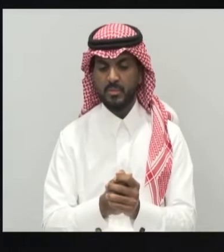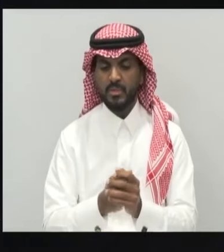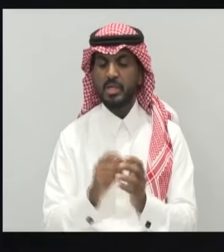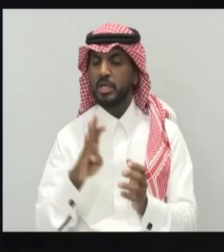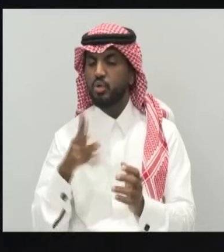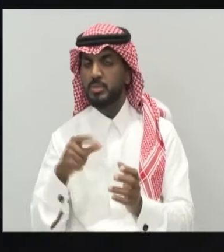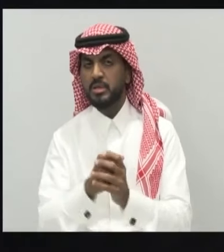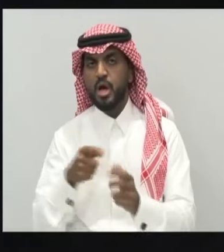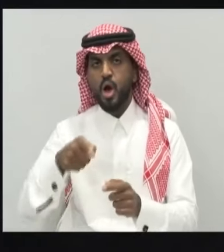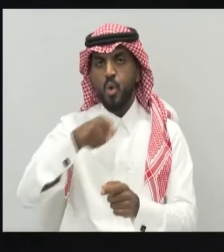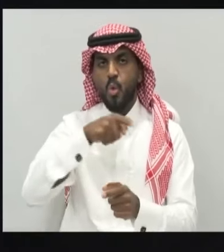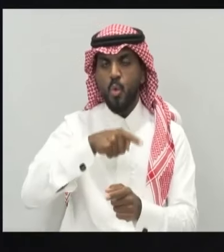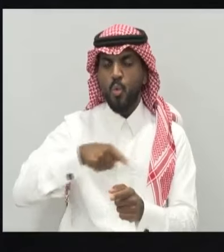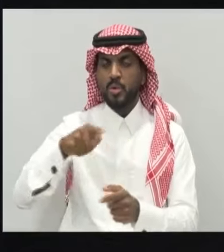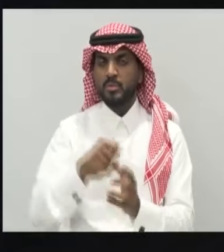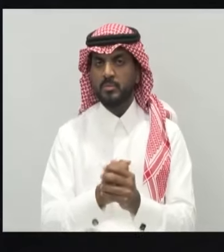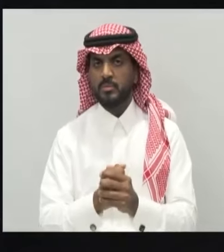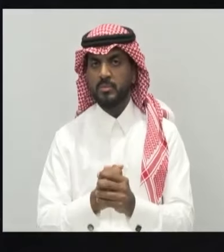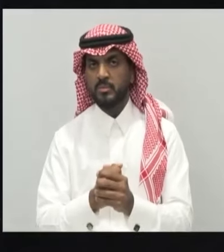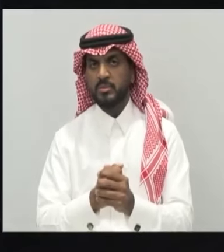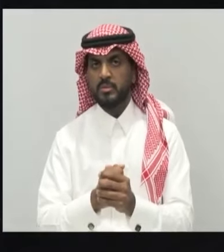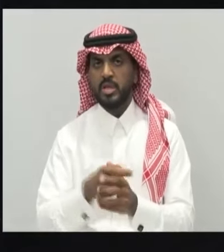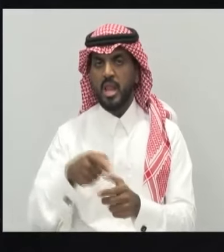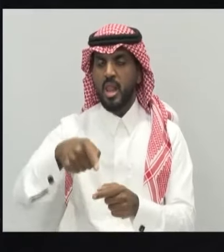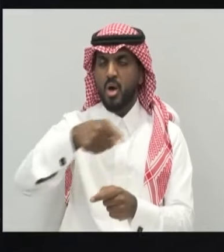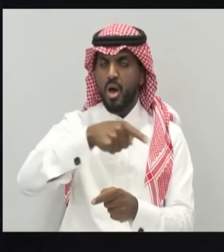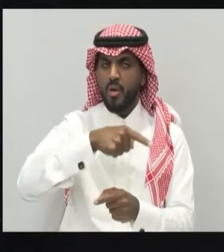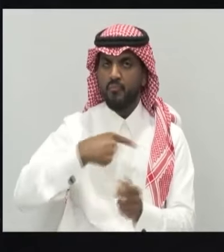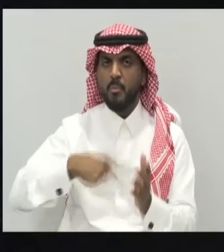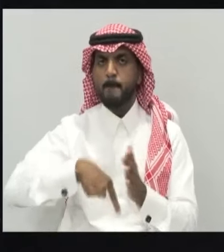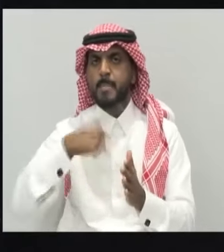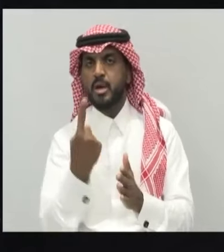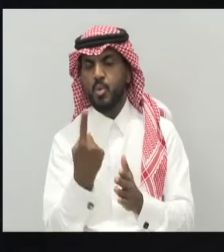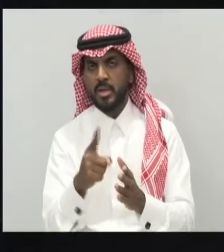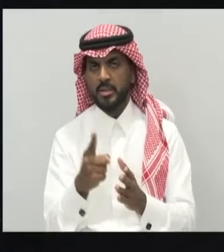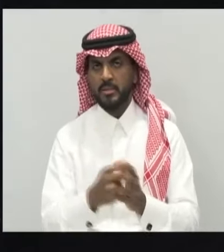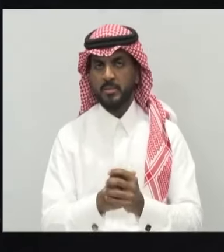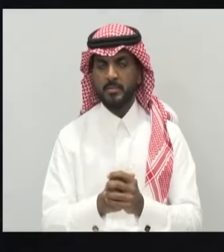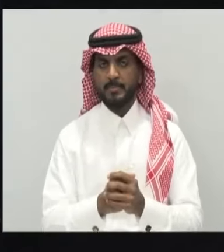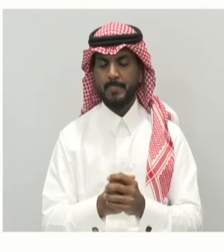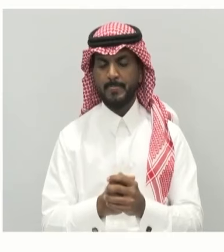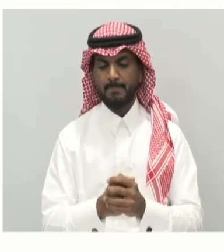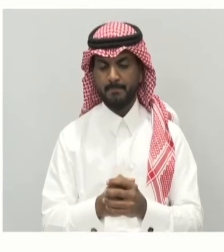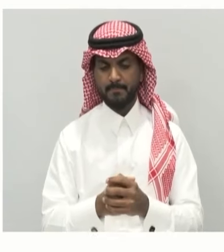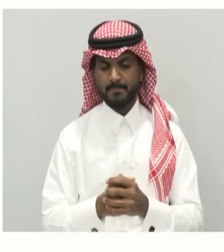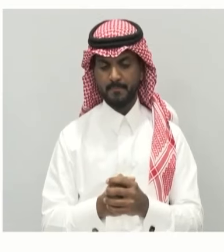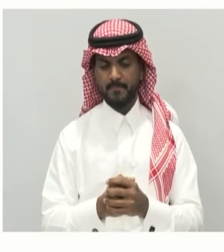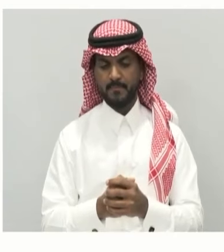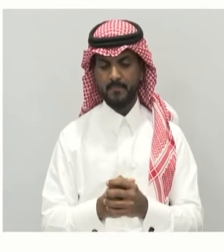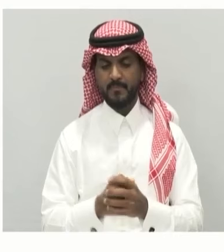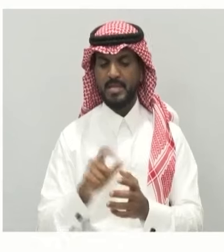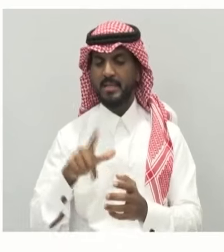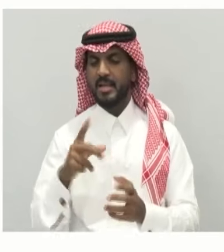الكيلومتر حول المضمار وخصوصا انه راح يلف لفه مره واحده صح ولا لا بارك الله فيكم طيب